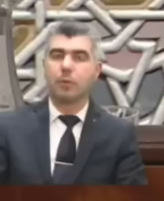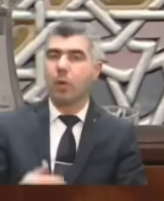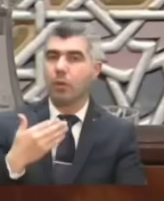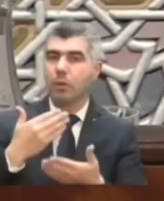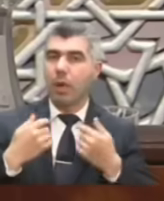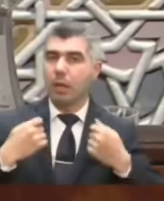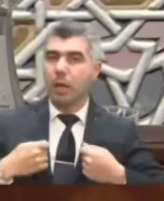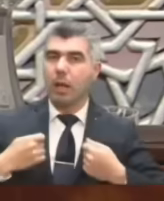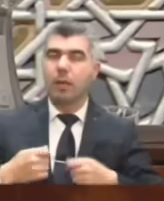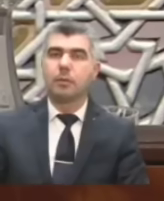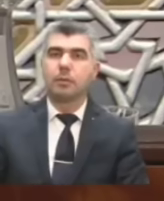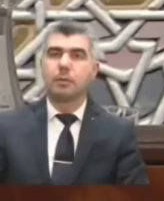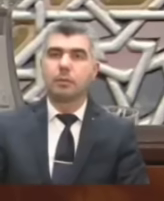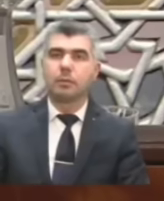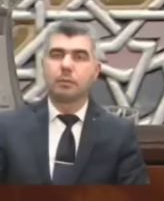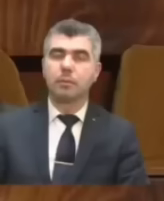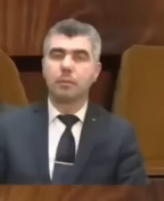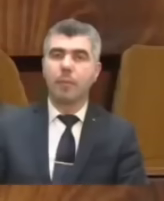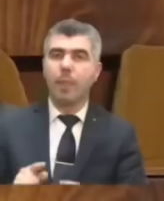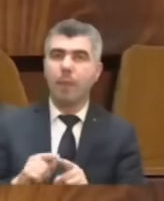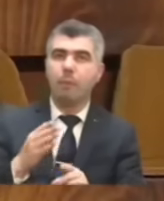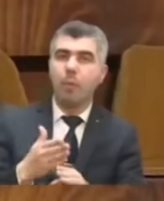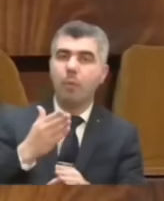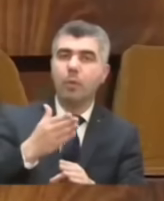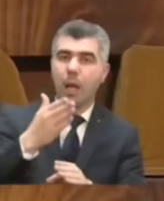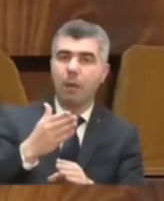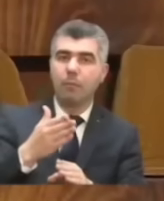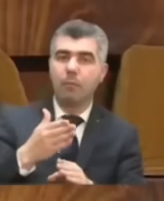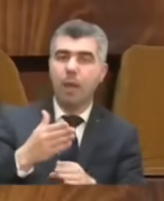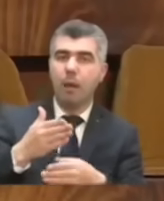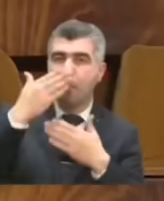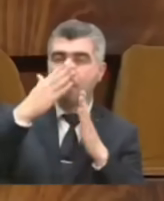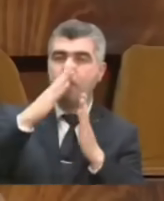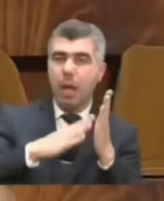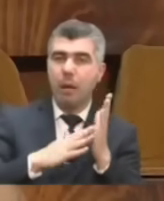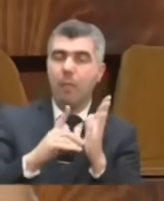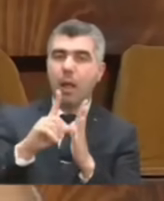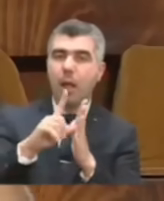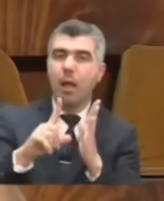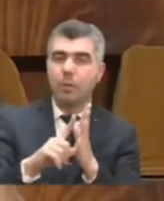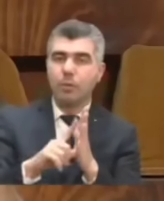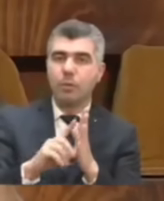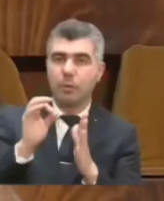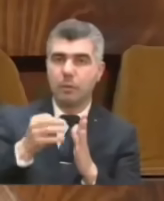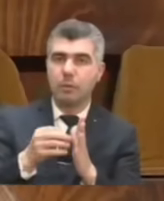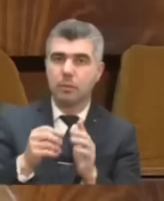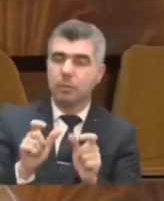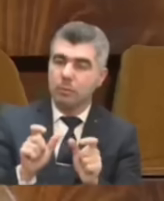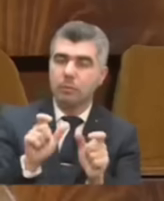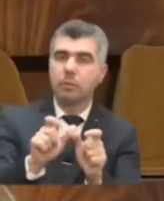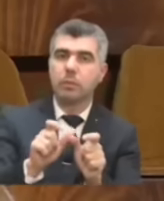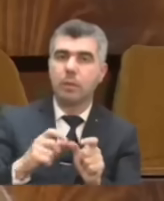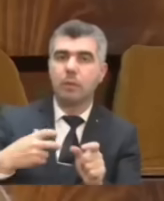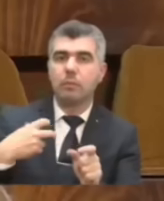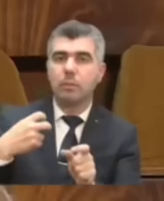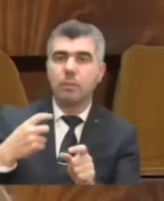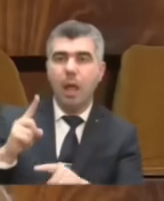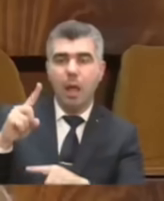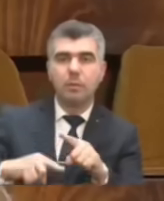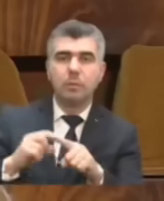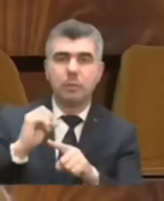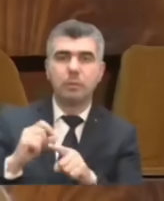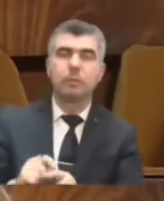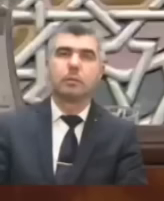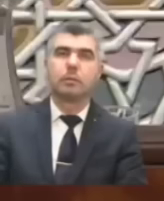شكرا سيد رئيس. حول أفق توفر بلادنا على قانون يؤطر ظاهرة الإثراء غير المشروع نسائلكم سيد